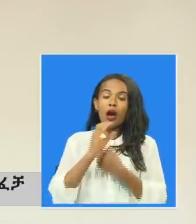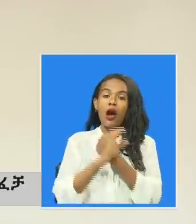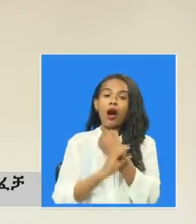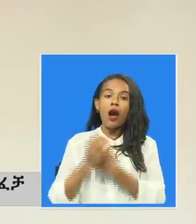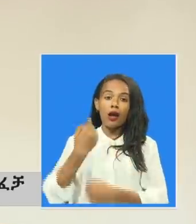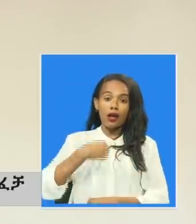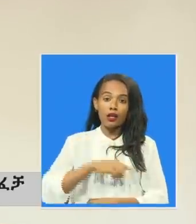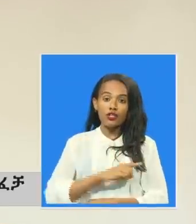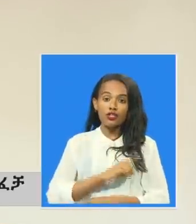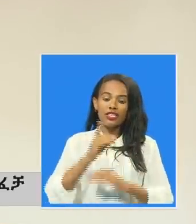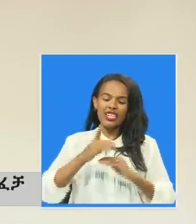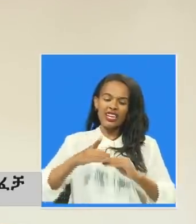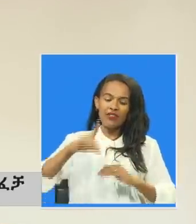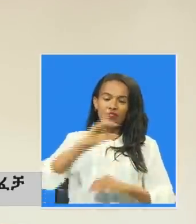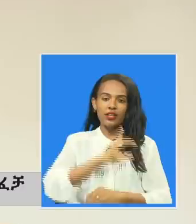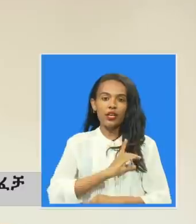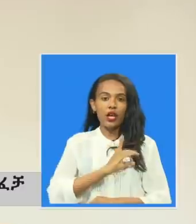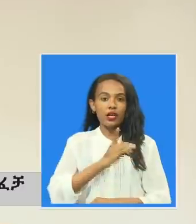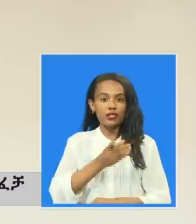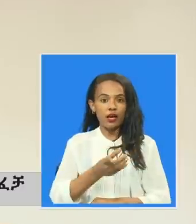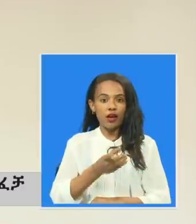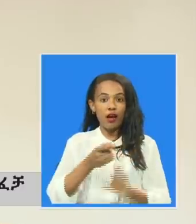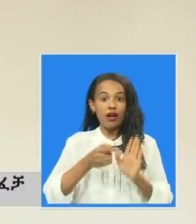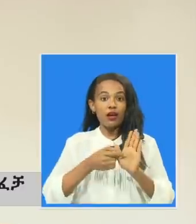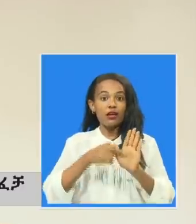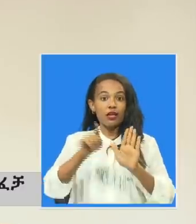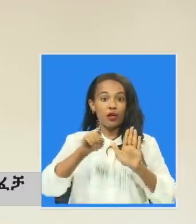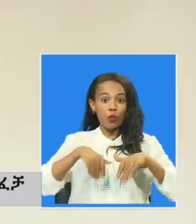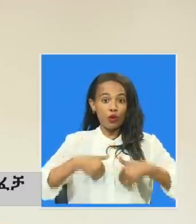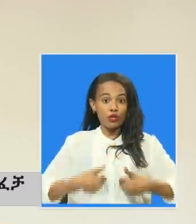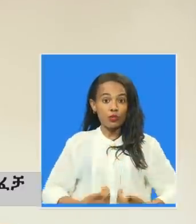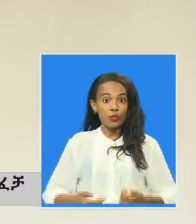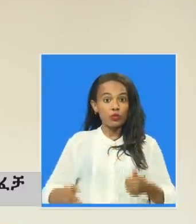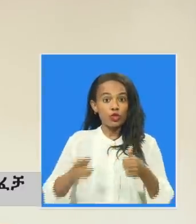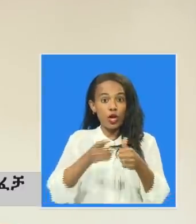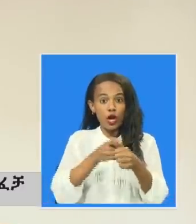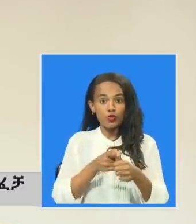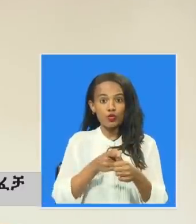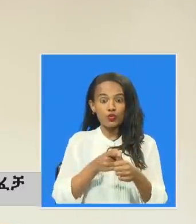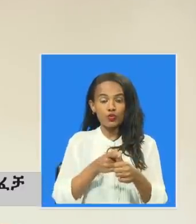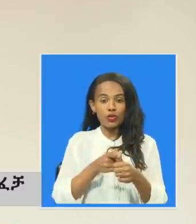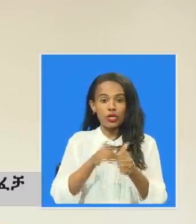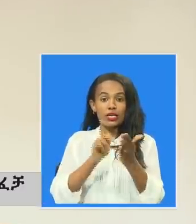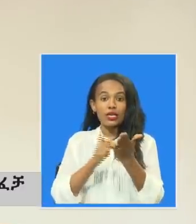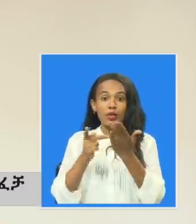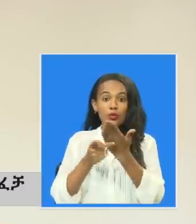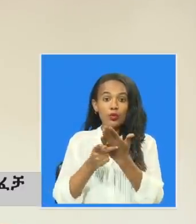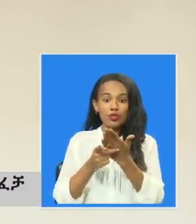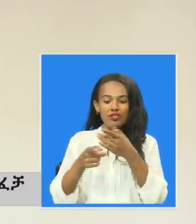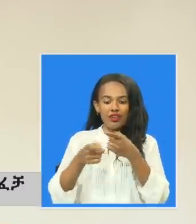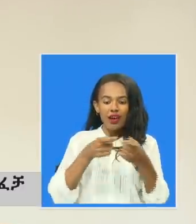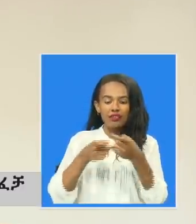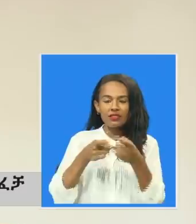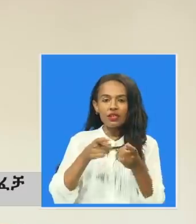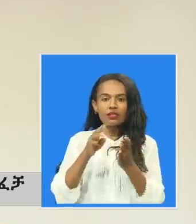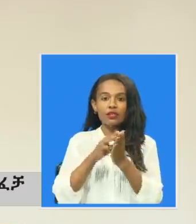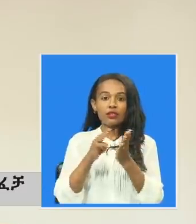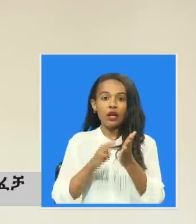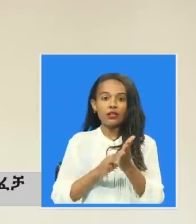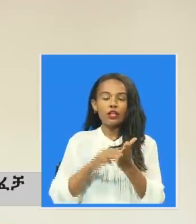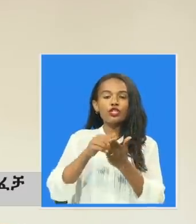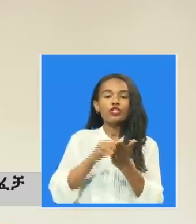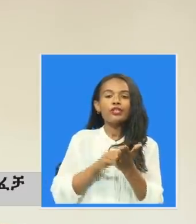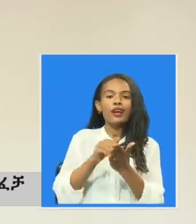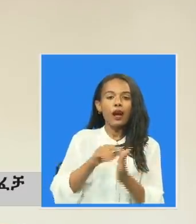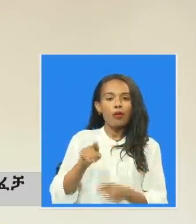ሀገራችንን ለከፍተኛ ኪሳራ ከዳረጓት ድክመቶች አንዱ የፕሮጀክት አስተዳደር ስርዓታችን ደካማ